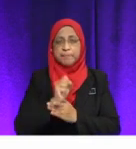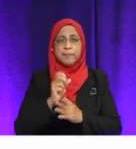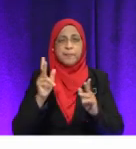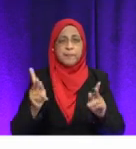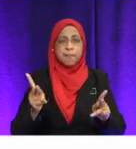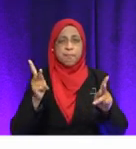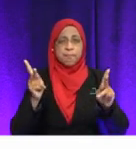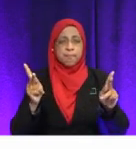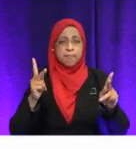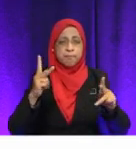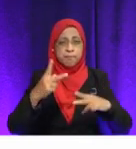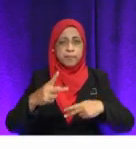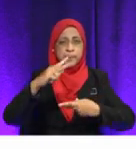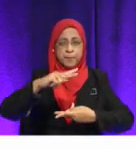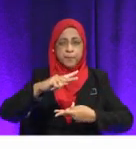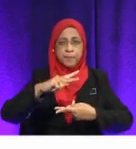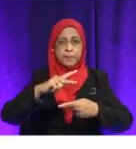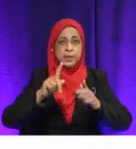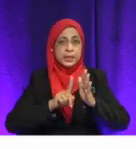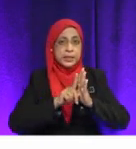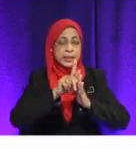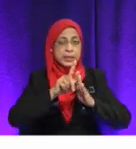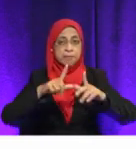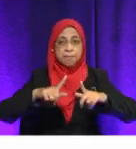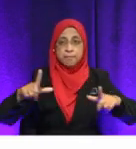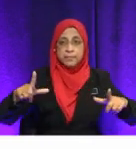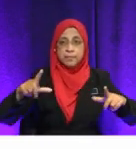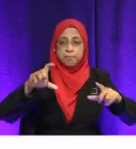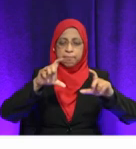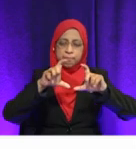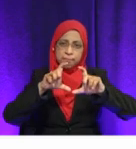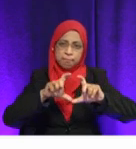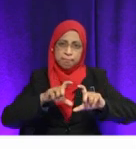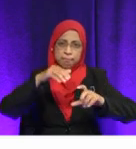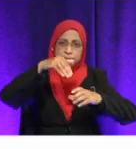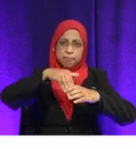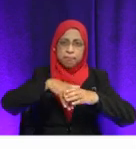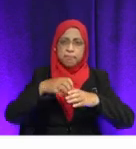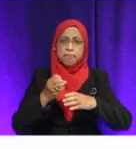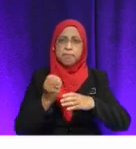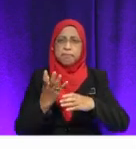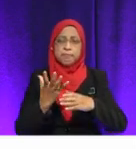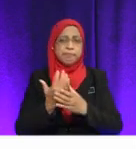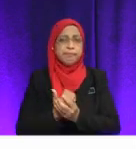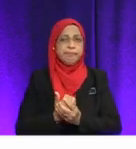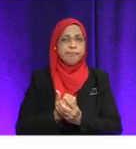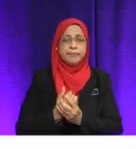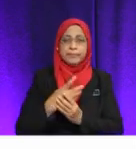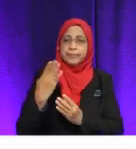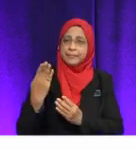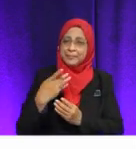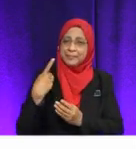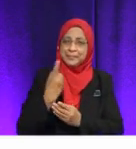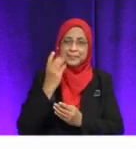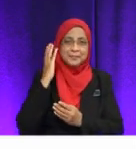di dunia berdasarkan Ukuran tinggi lebar dan kedalaman objek yang diberikan Oke seperti biasa kalau tengok di sini